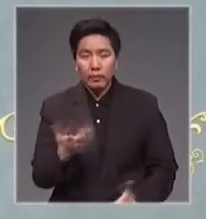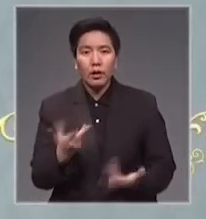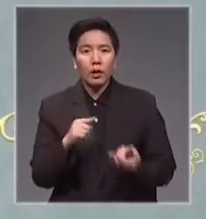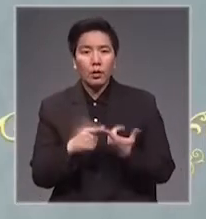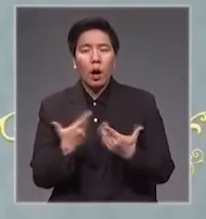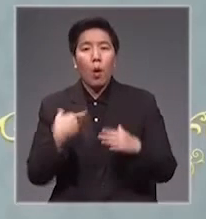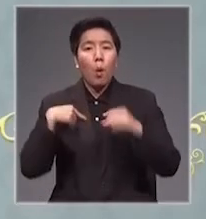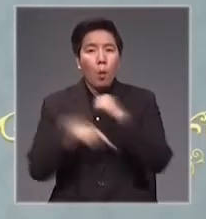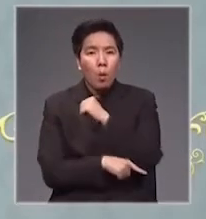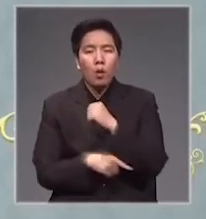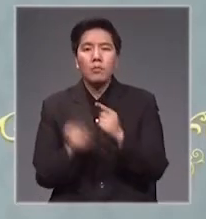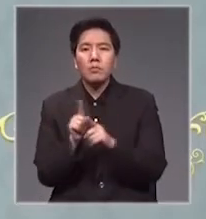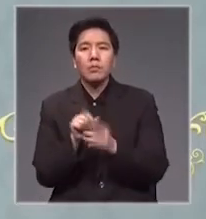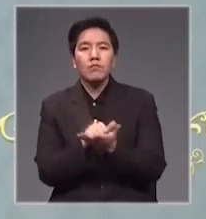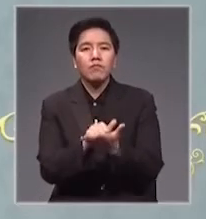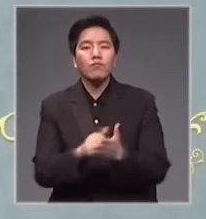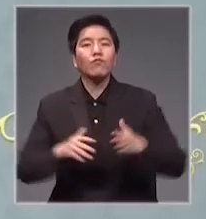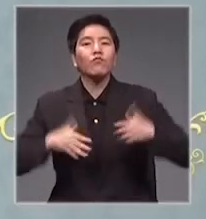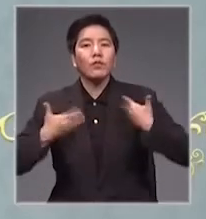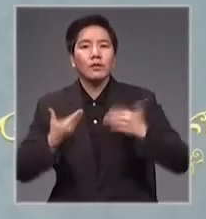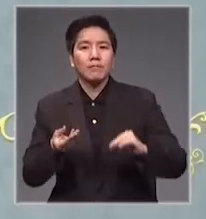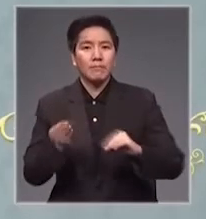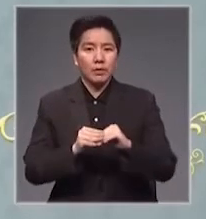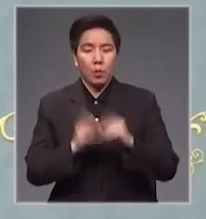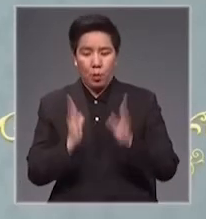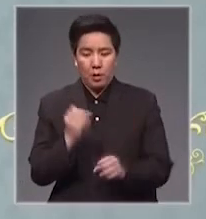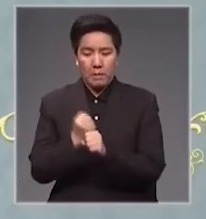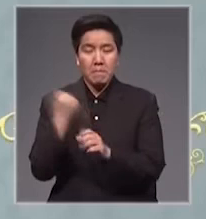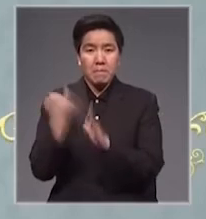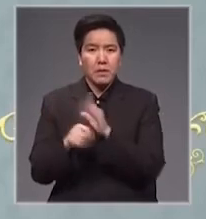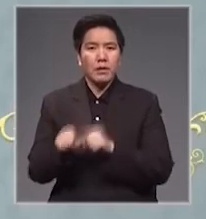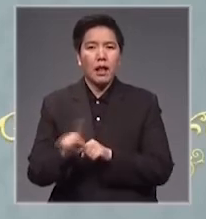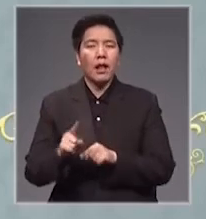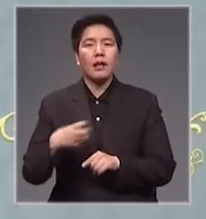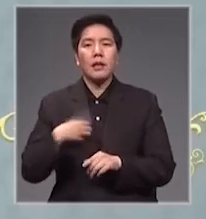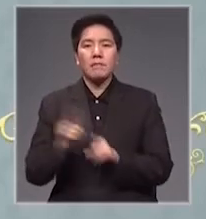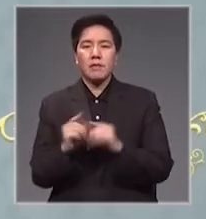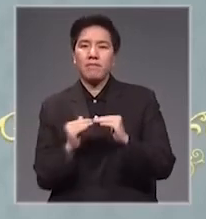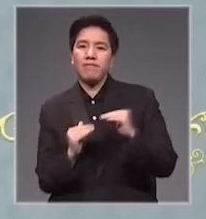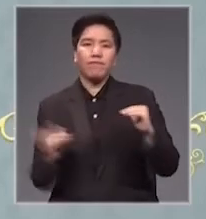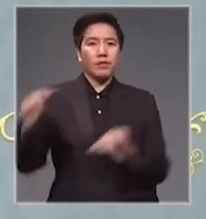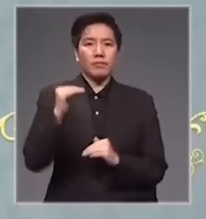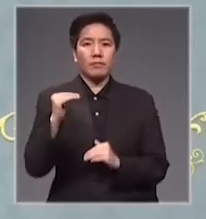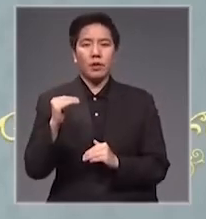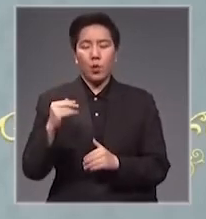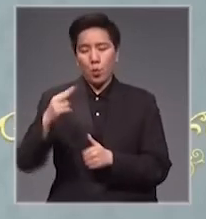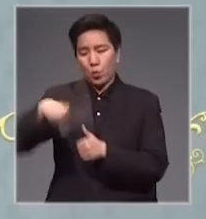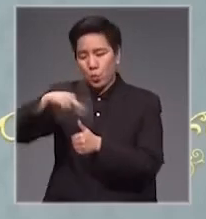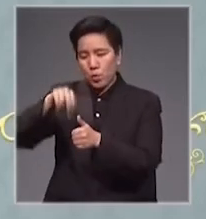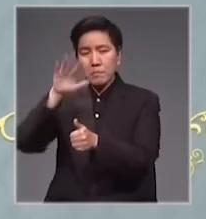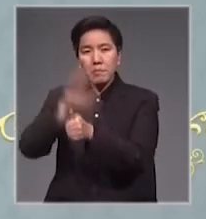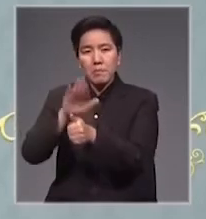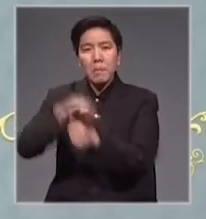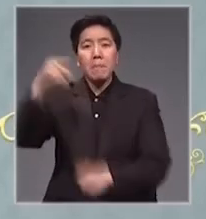การการอำนวยความสะดวกซึ่งผู้กระทำความผิดมักเป็นผู้นิยมการใช้อภิสิทธิ์หรือต้องการการดูแลเป็นกรณีพิเศษที่แย่